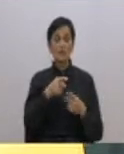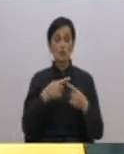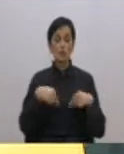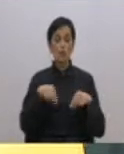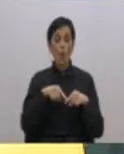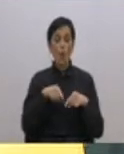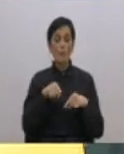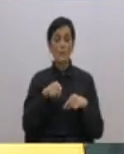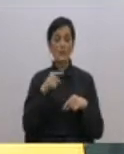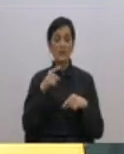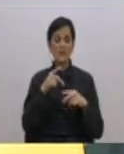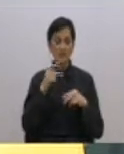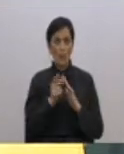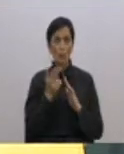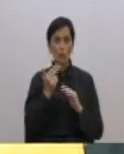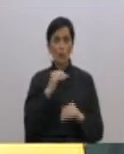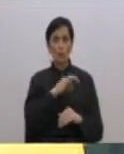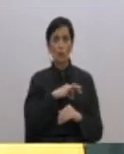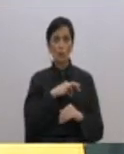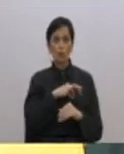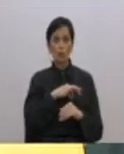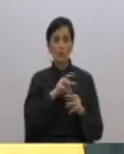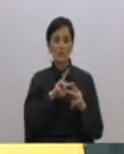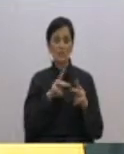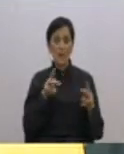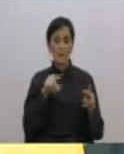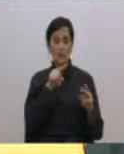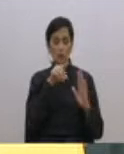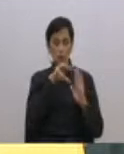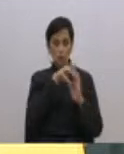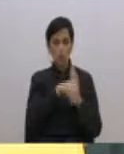გამოთქმული მოსაზრებებიდან გამომდინარე ასე სამინისტროშიც